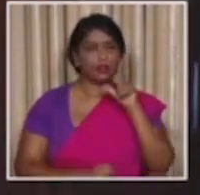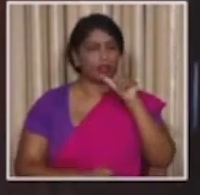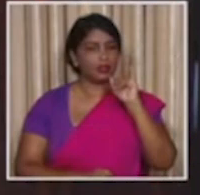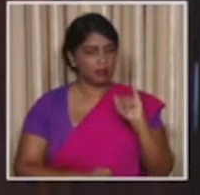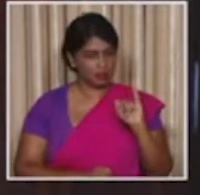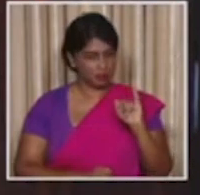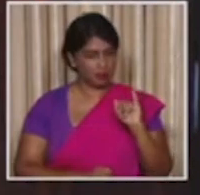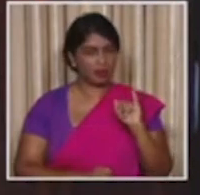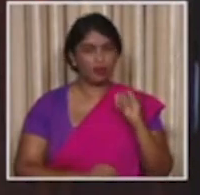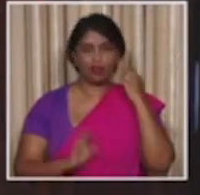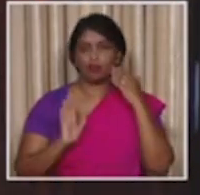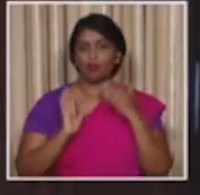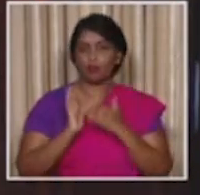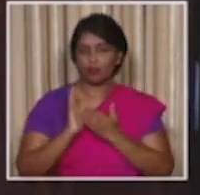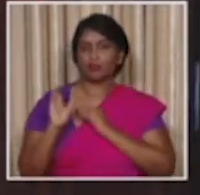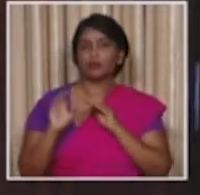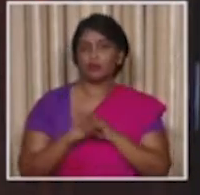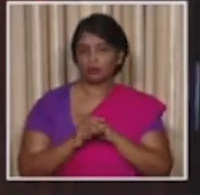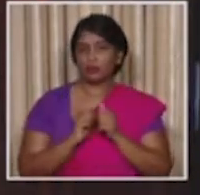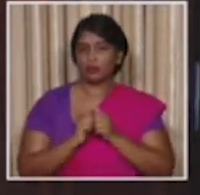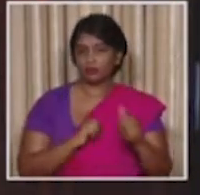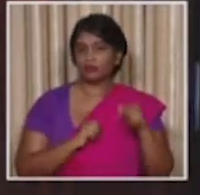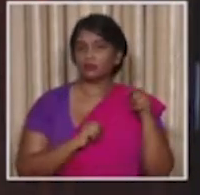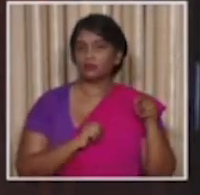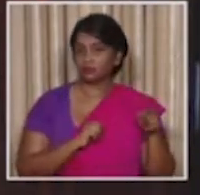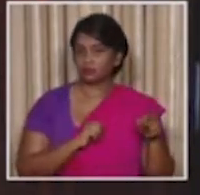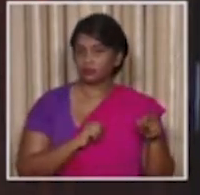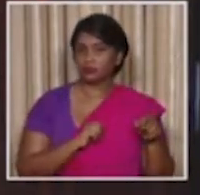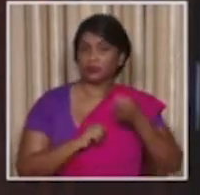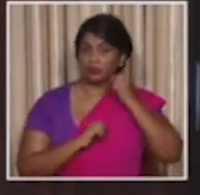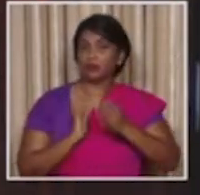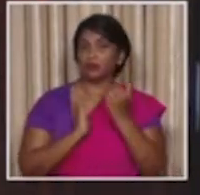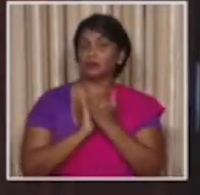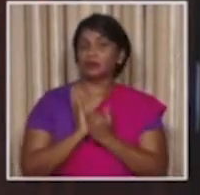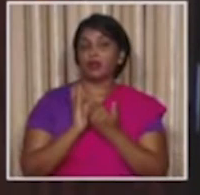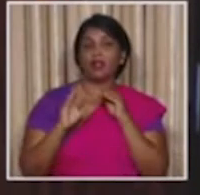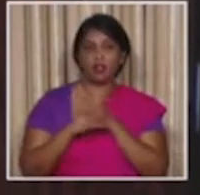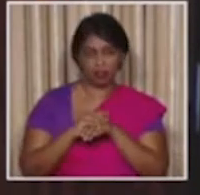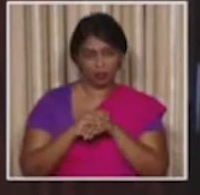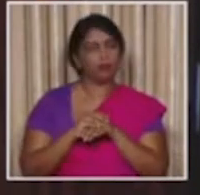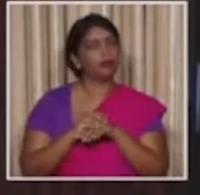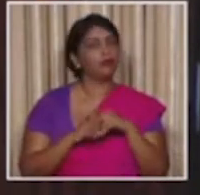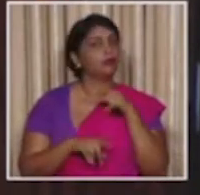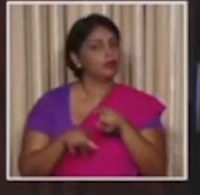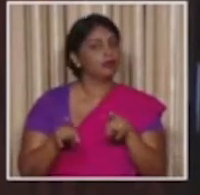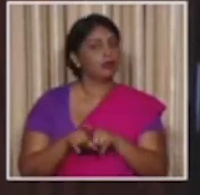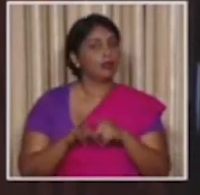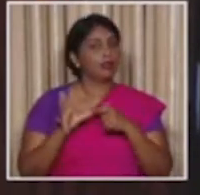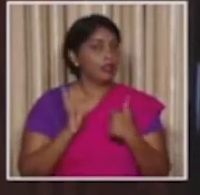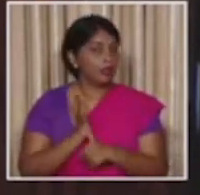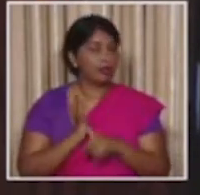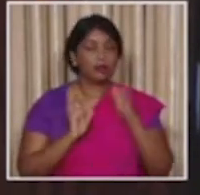76 සම්බන්ධ ඔය මැදිහත් වීම කරන්න ඕන මේ ස්ථාවර නියෝග ඇතුලේ තියලා. ඒ නිසා පනතක්